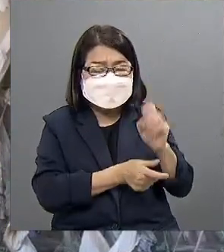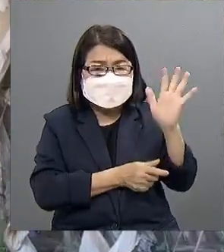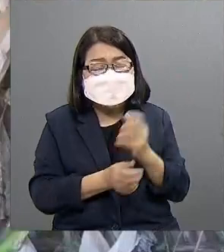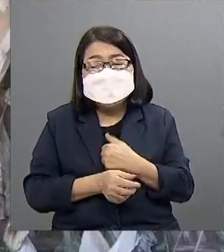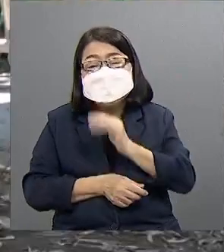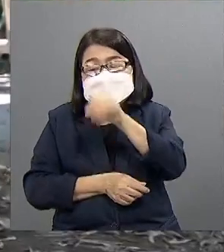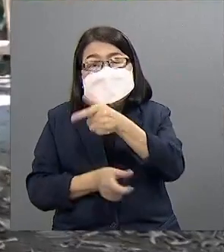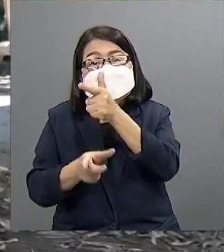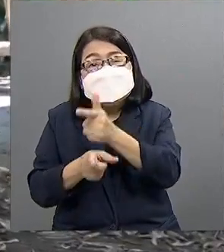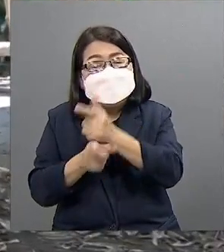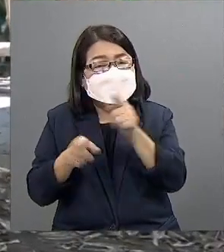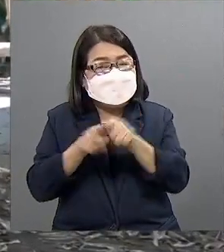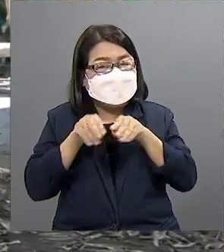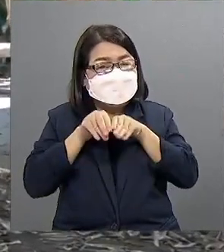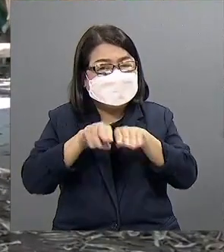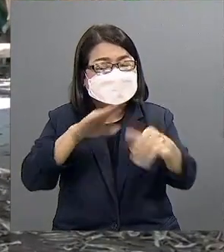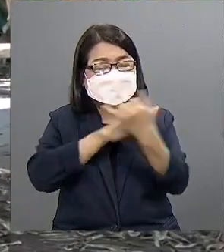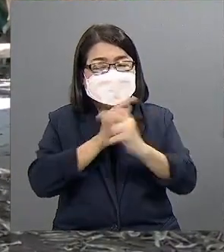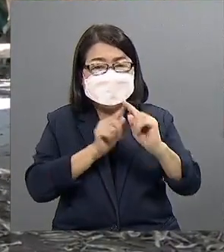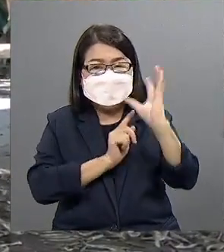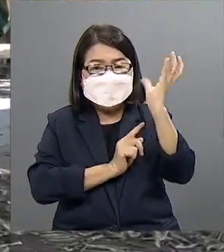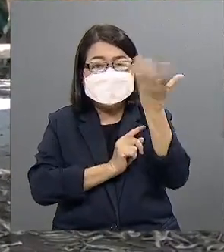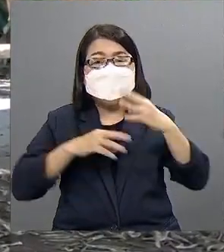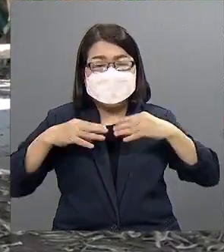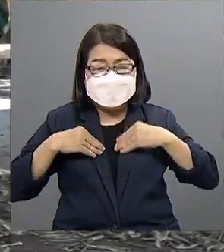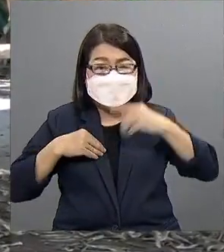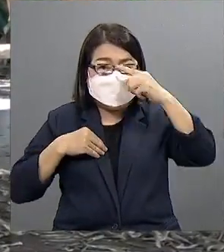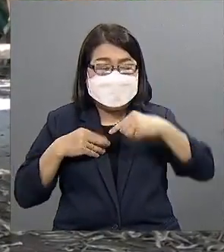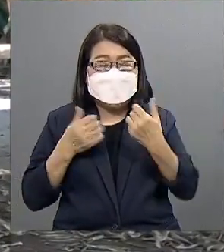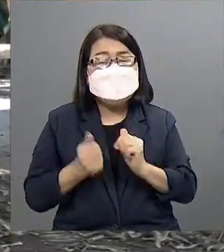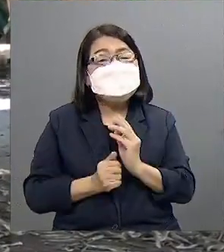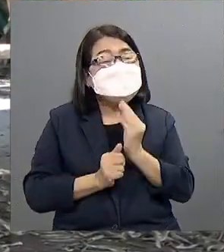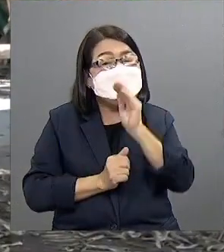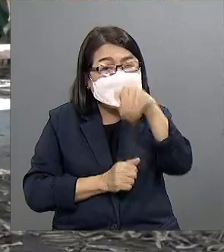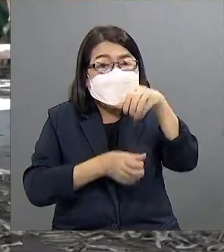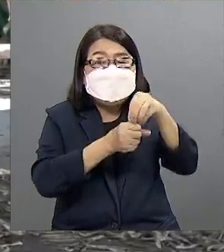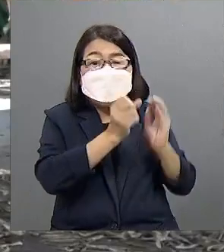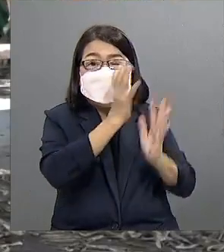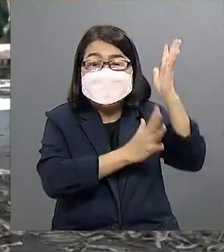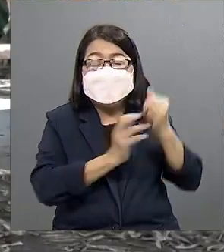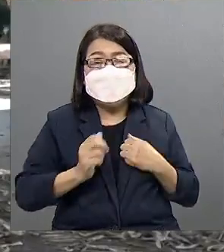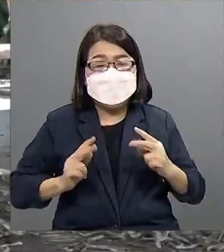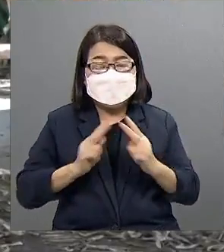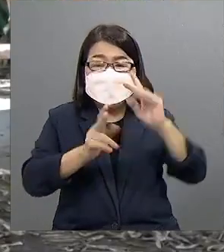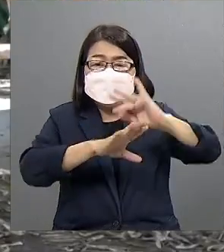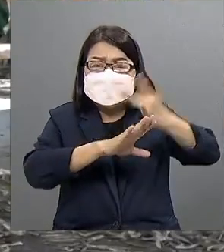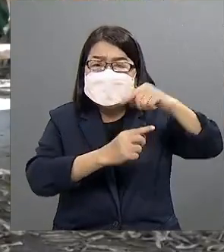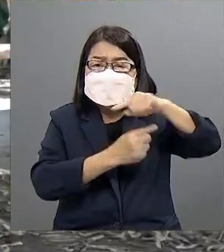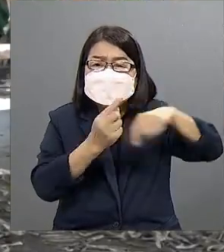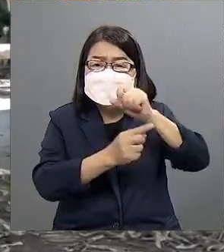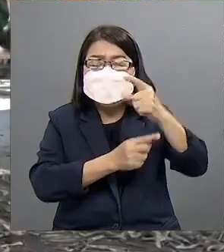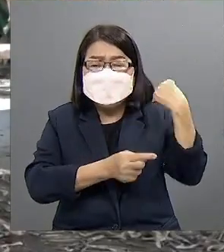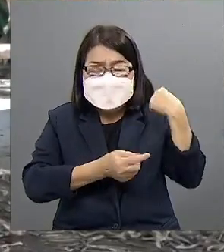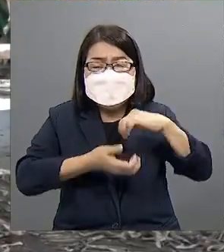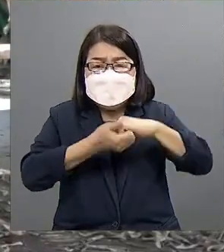ดับสากลและในส่วนของช้างป่านั้นนะคะกระทรวงทรัพยากรธรรมชาติและสิ่งแวดล้อมก็ได้ร่วมกับหน่วยงานทั้งภาครั